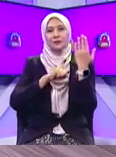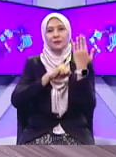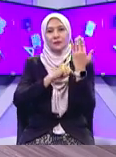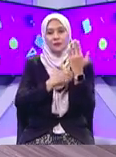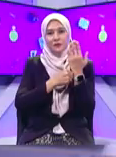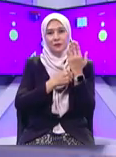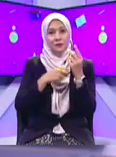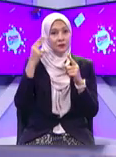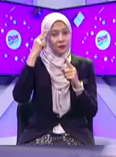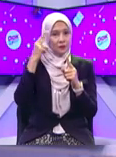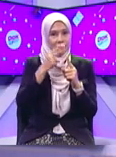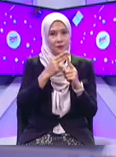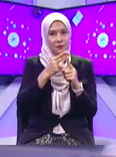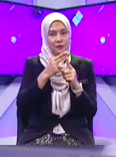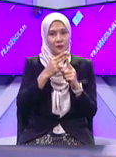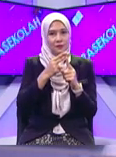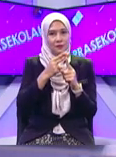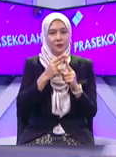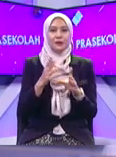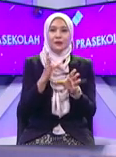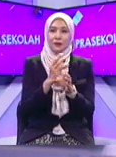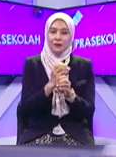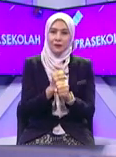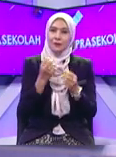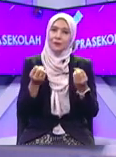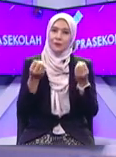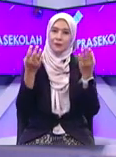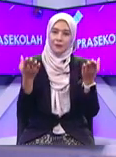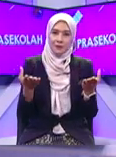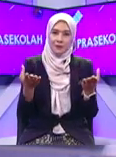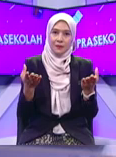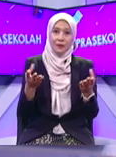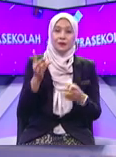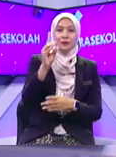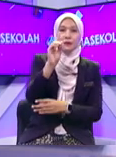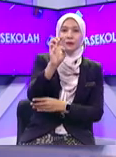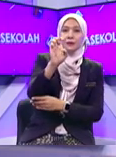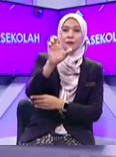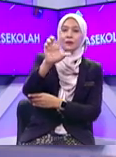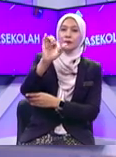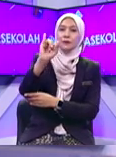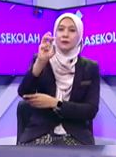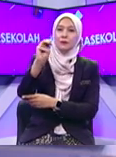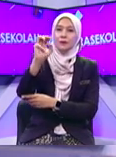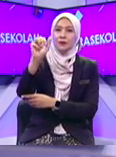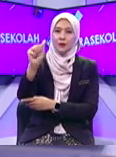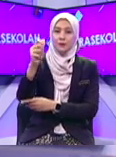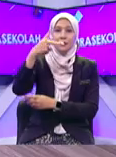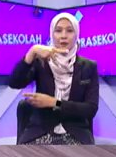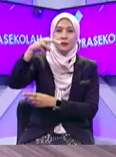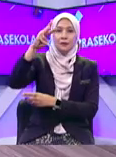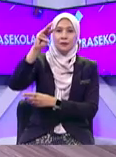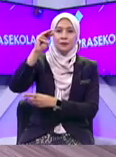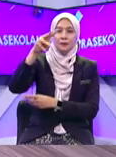sebenarnya sumber redudukan kita beli dapat banyak lagi di planta delima KPM Oke Jom sama-sama kita